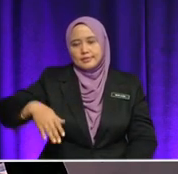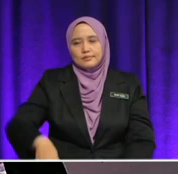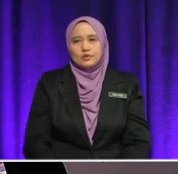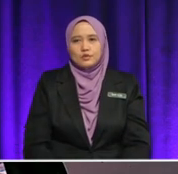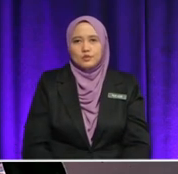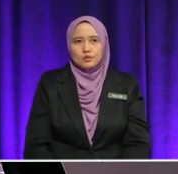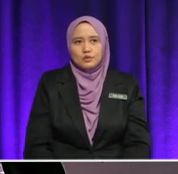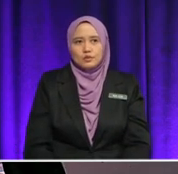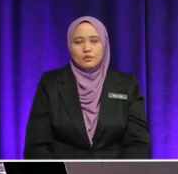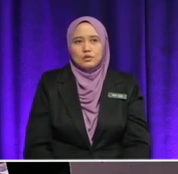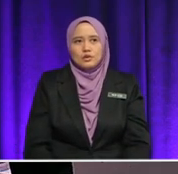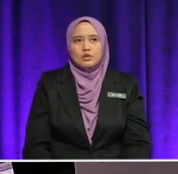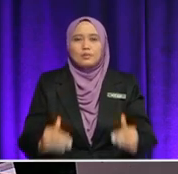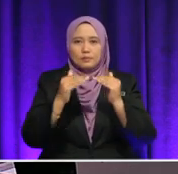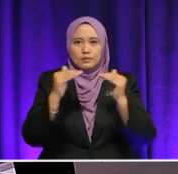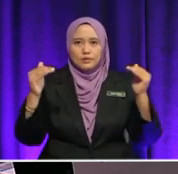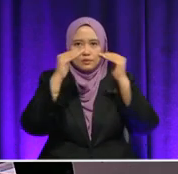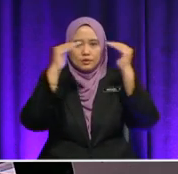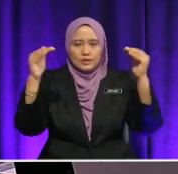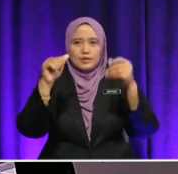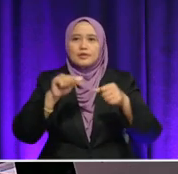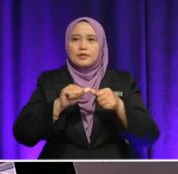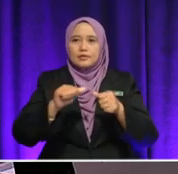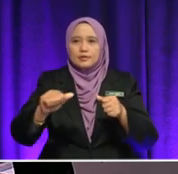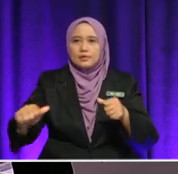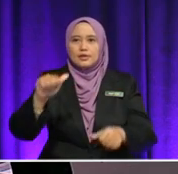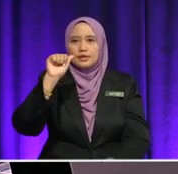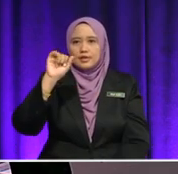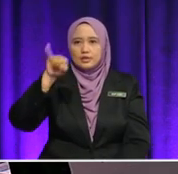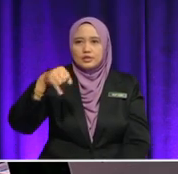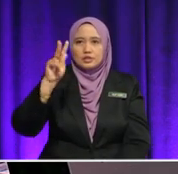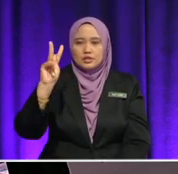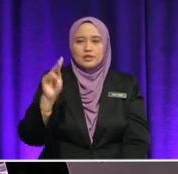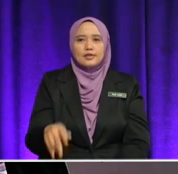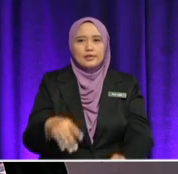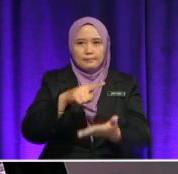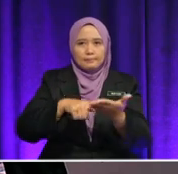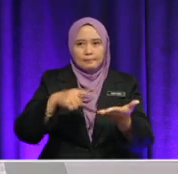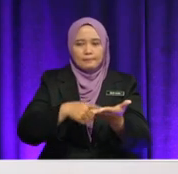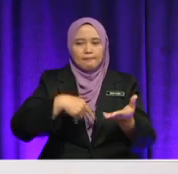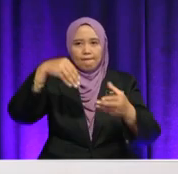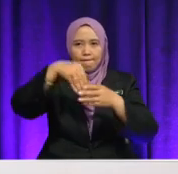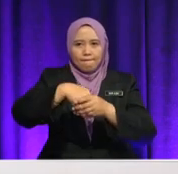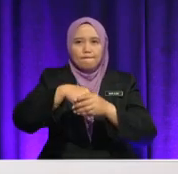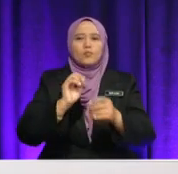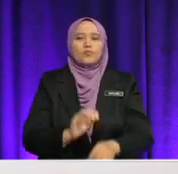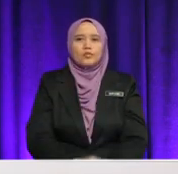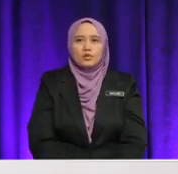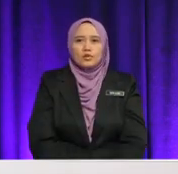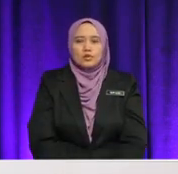yang pertama adalah penumbuhan jawatan kuasa binaraga yang kedua tungku Abdurrahman berangkat